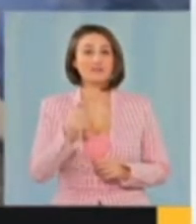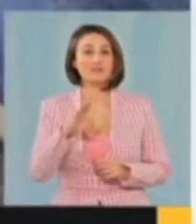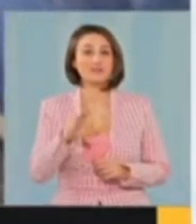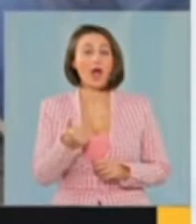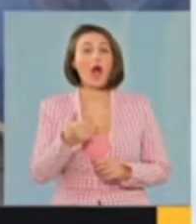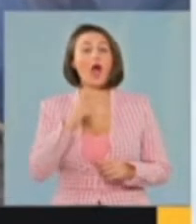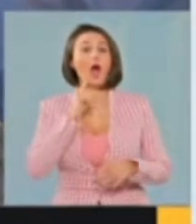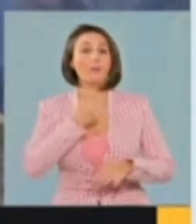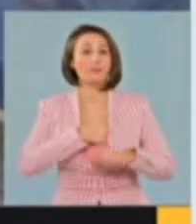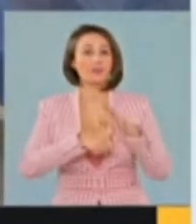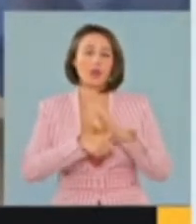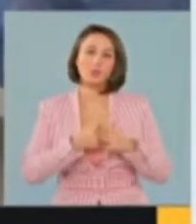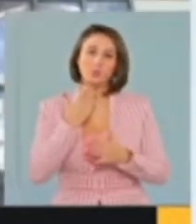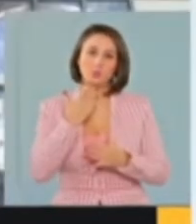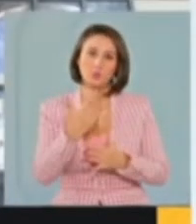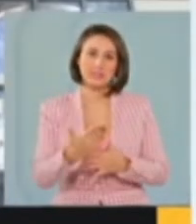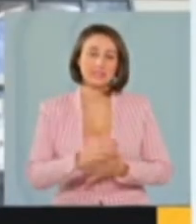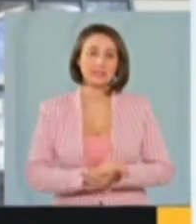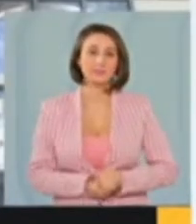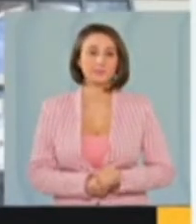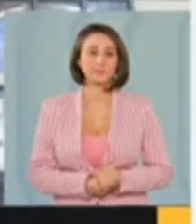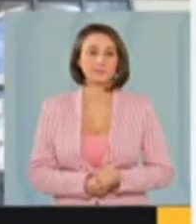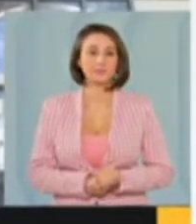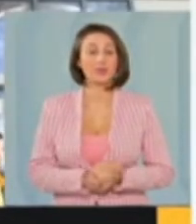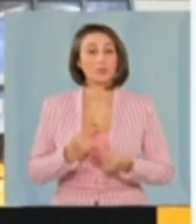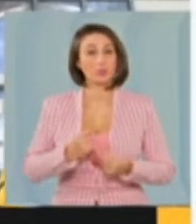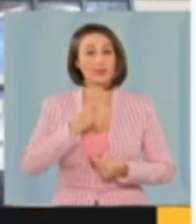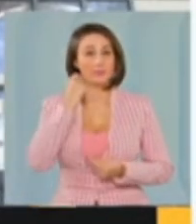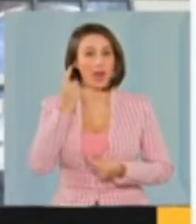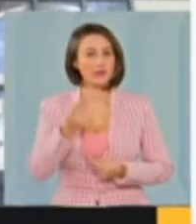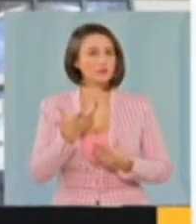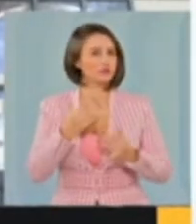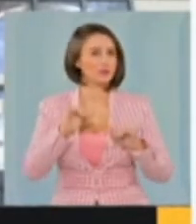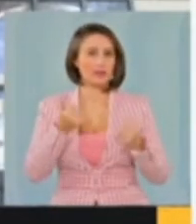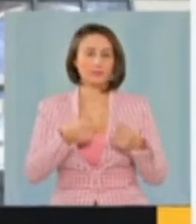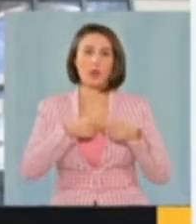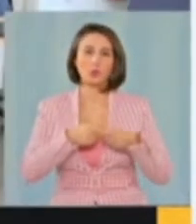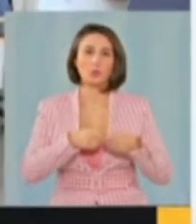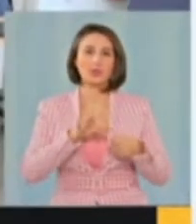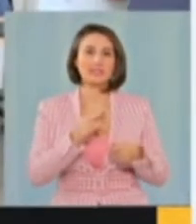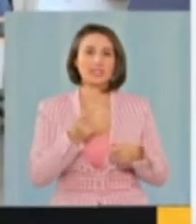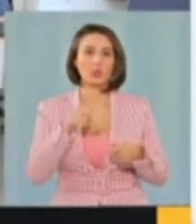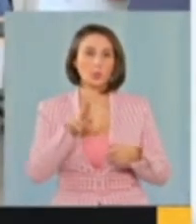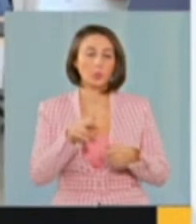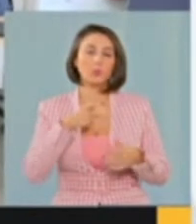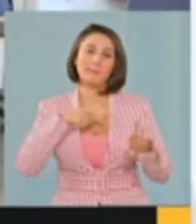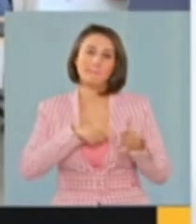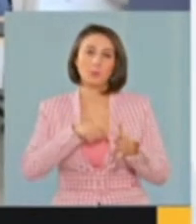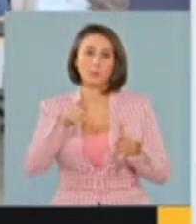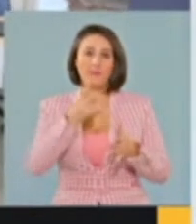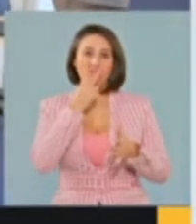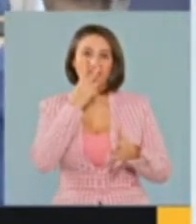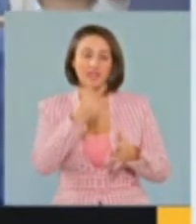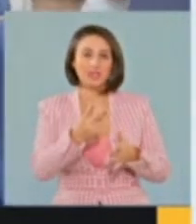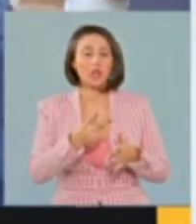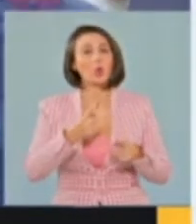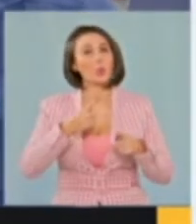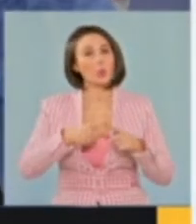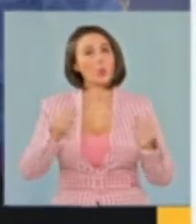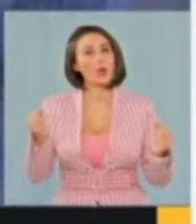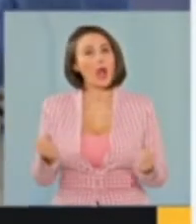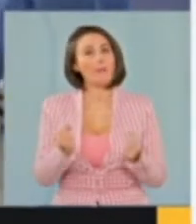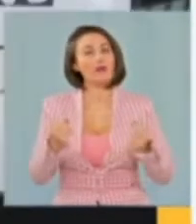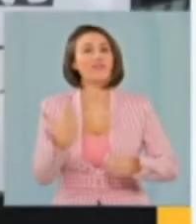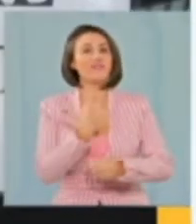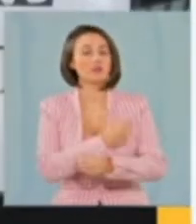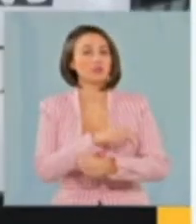mult că sunteți alături de noi. Bună dimineața! Bună dimineața! Ce s-a întâmplat, domnule Țincu, din punctul dumneavoastră de vedere cu campania